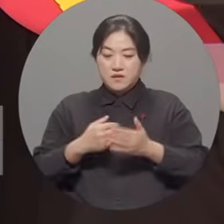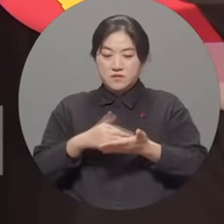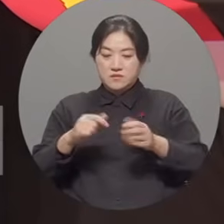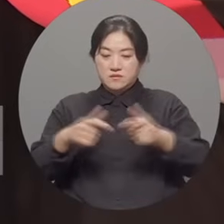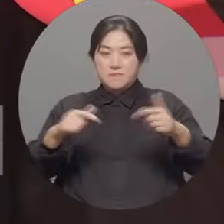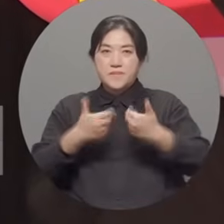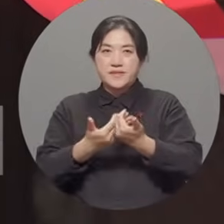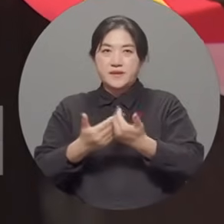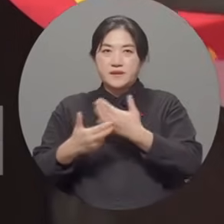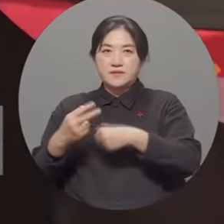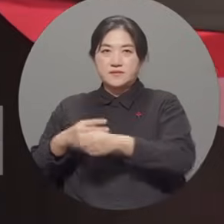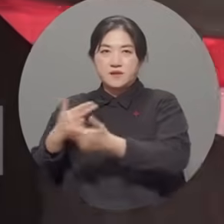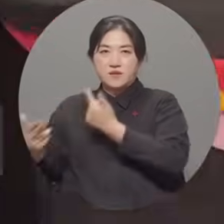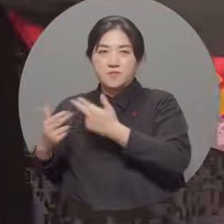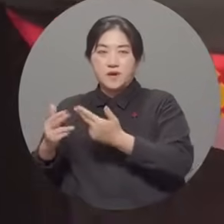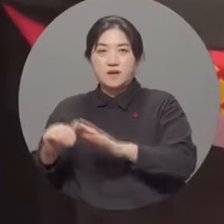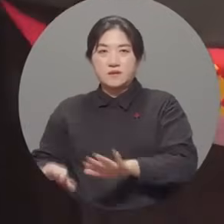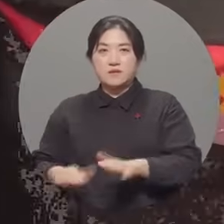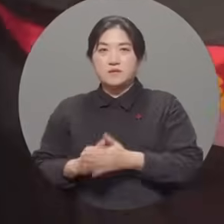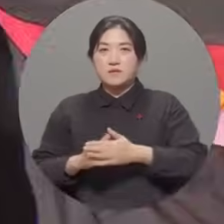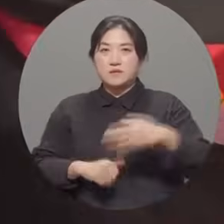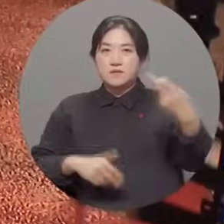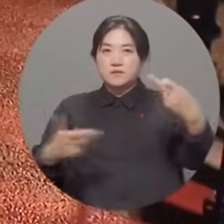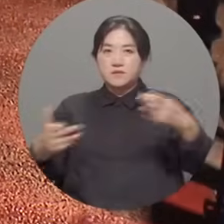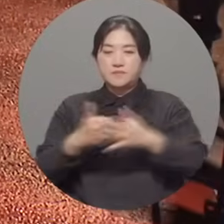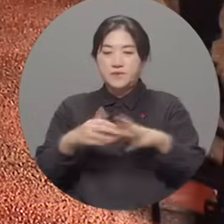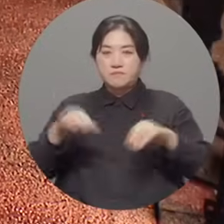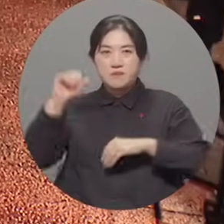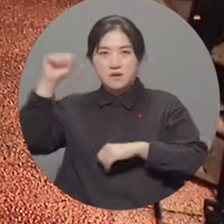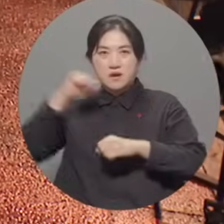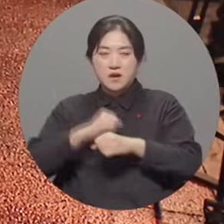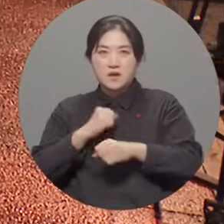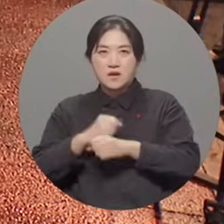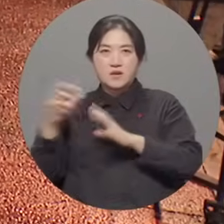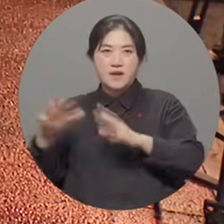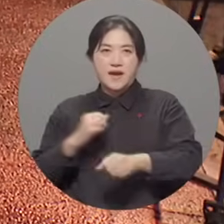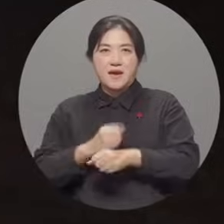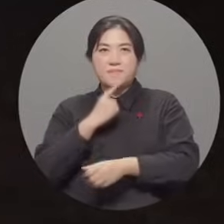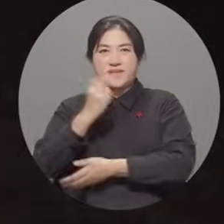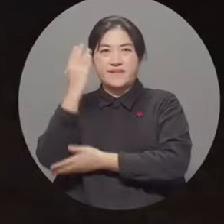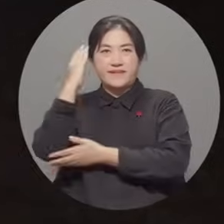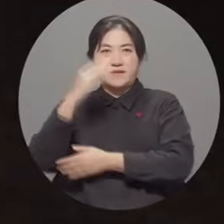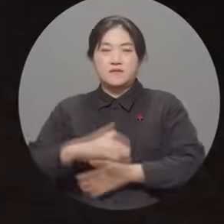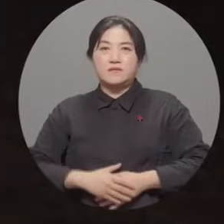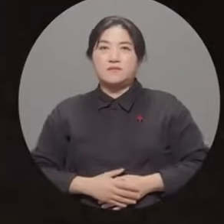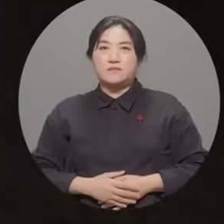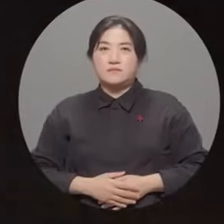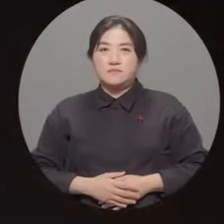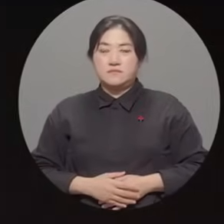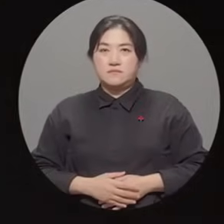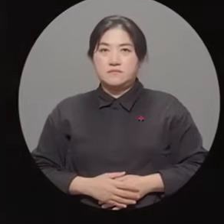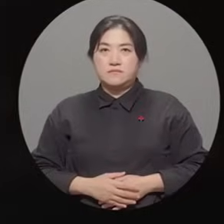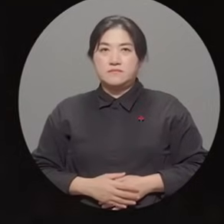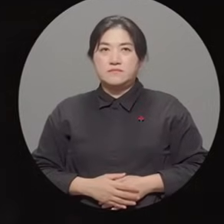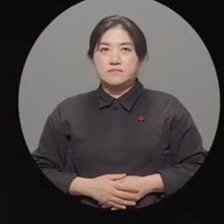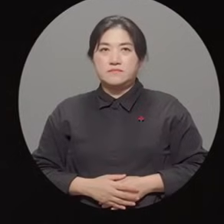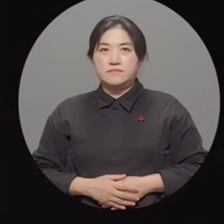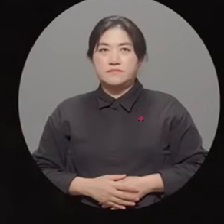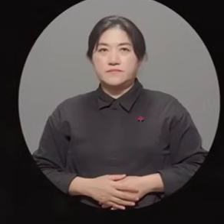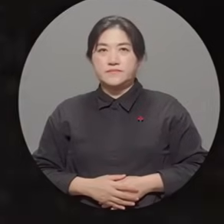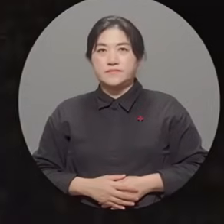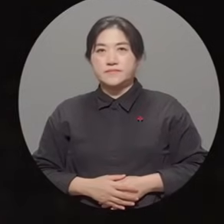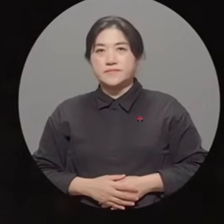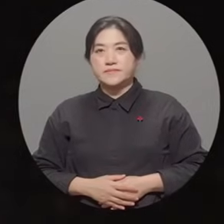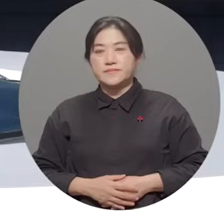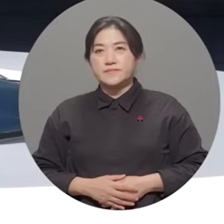오는 17일 서울 광화문에서 총파업 결의를 다지는 총궐기 대회를 열겠다고 밝혔습니다. MBC 뉴스 박솔림입니다.